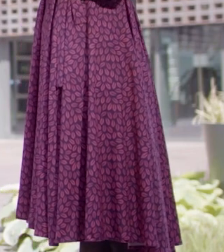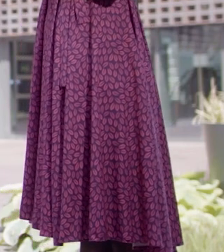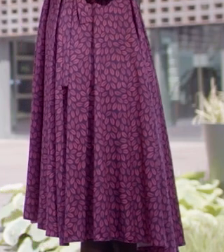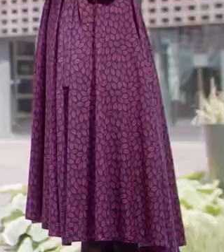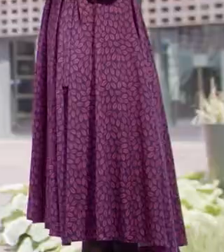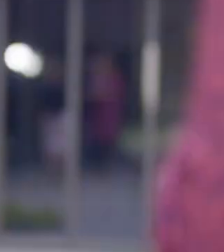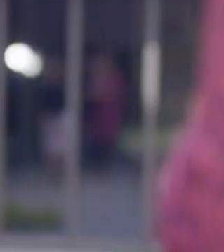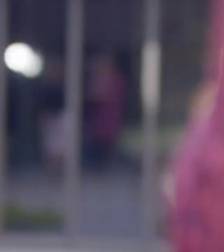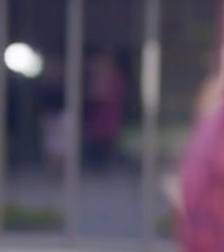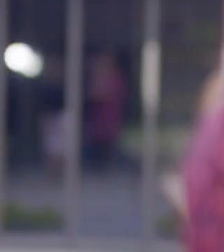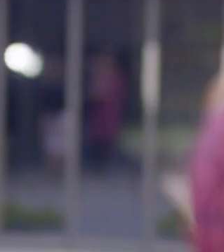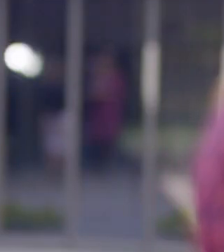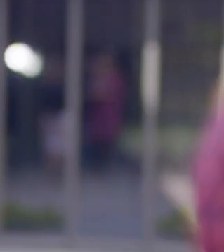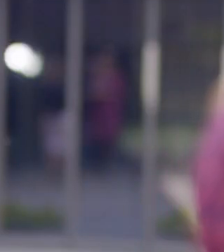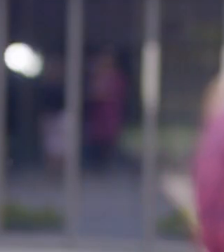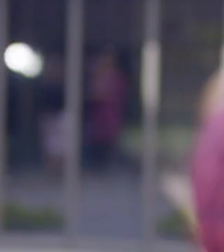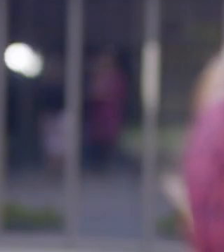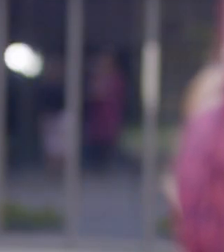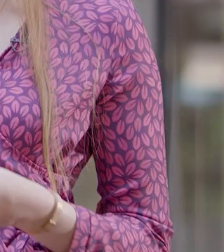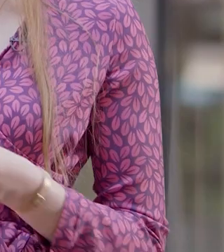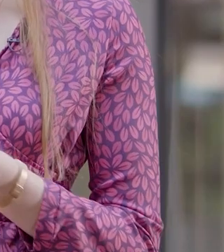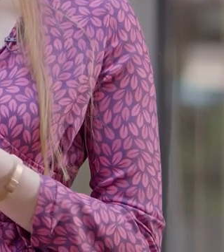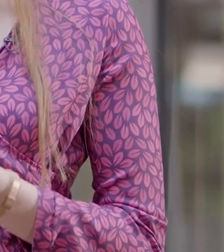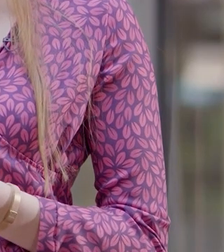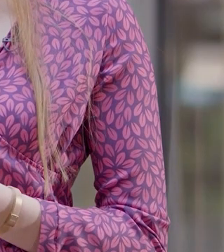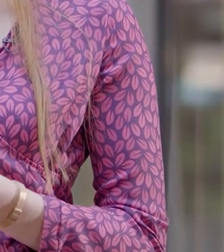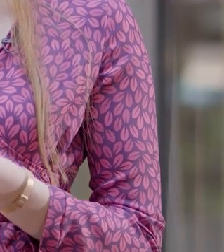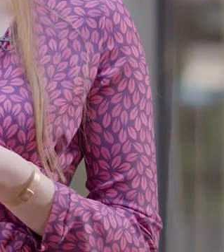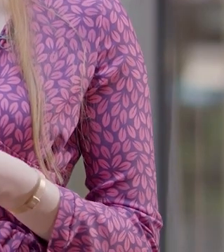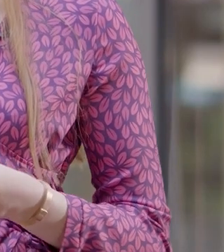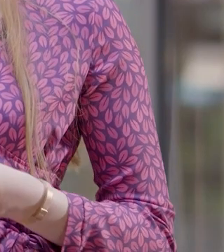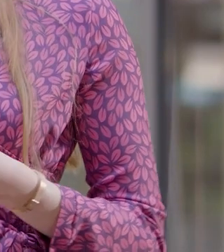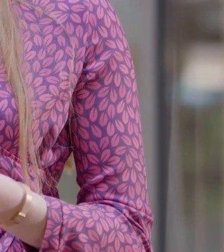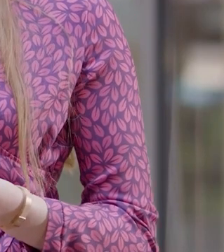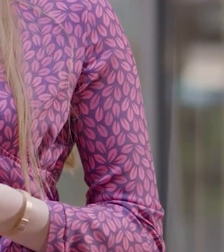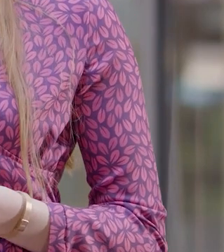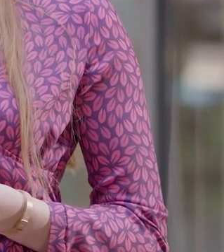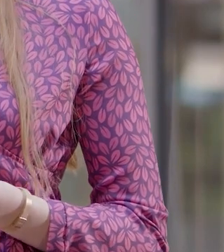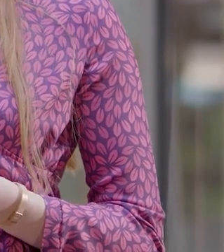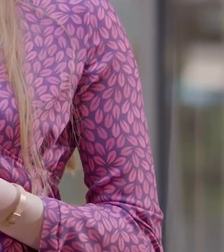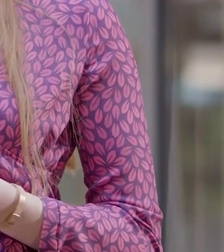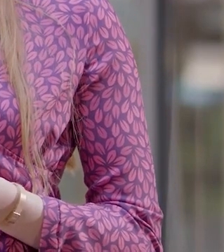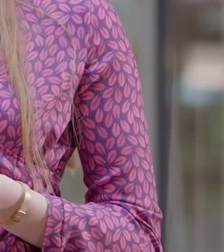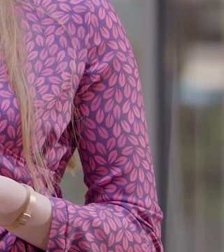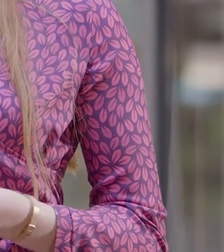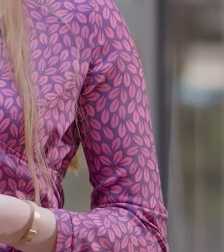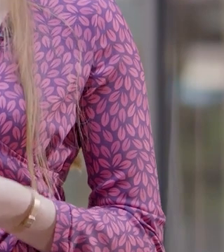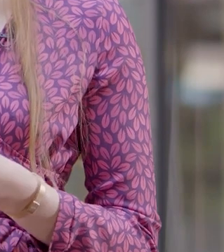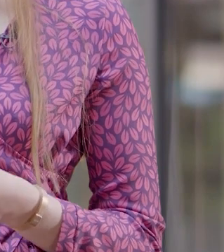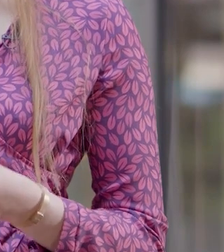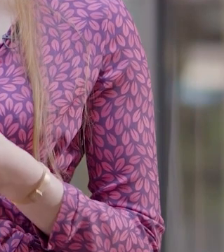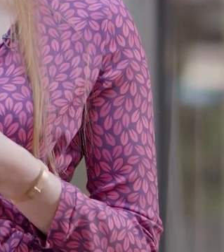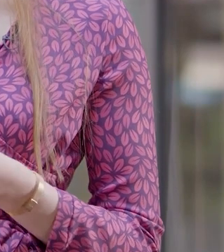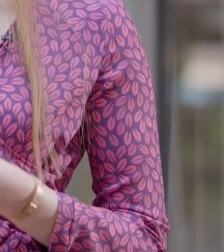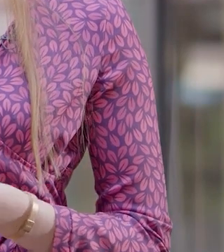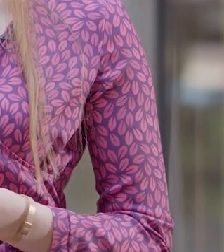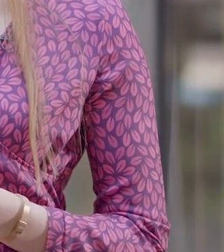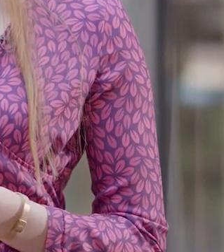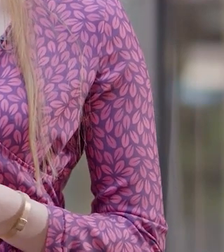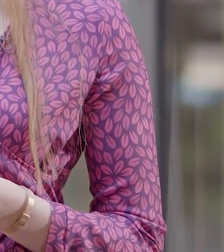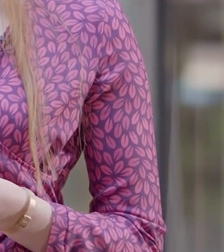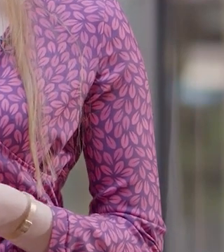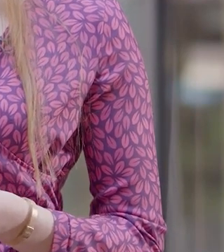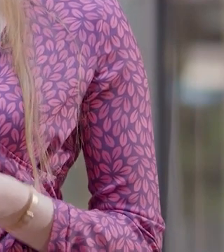oczekują, na jakie kompetencje zwracają uwagę w przypadku naszych absolwentów, a późniejszych kandydatów do pracy. I tutaj też